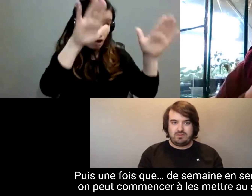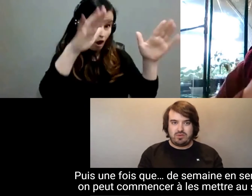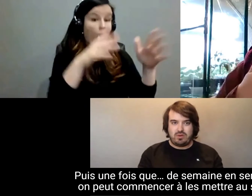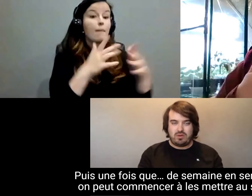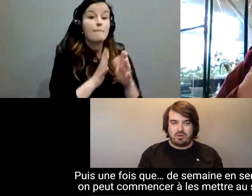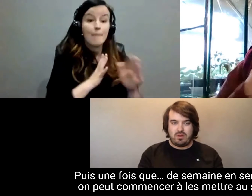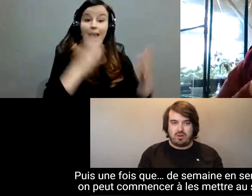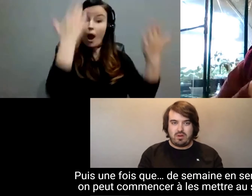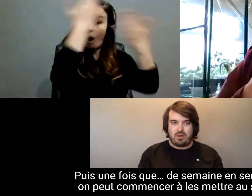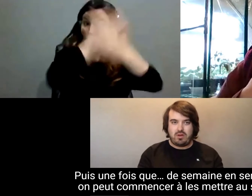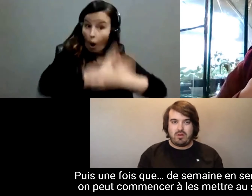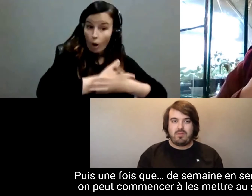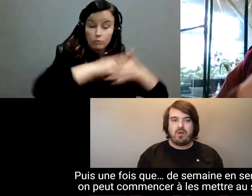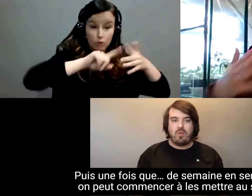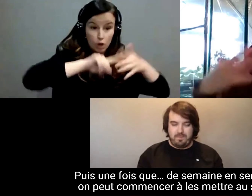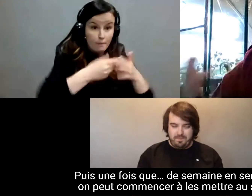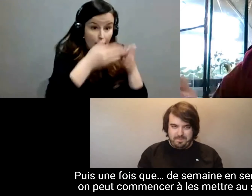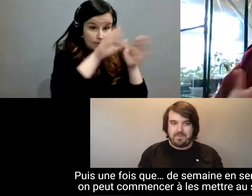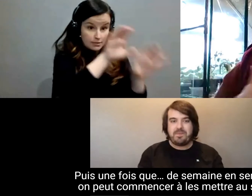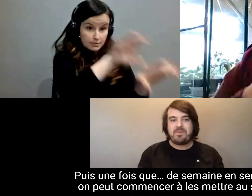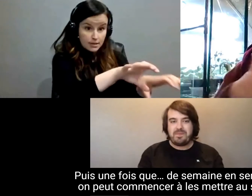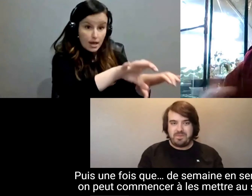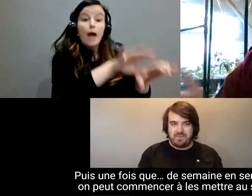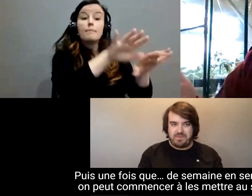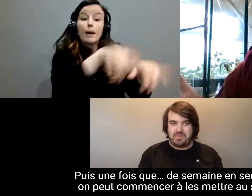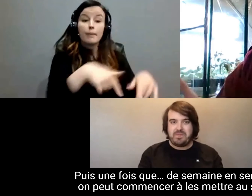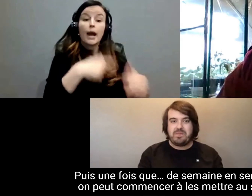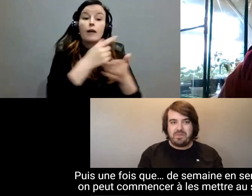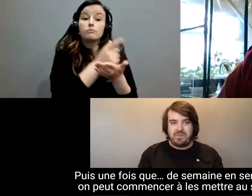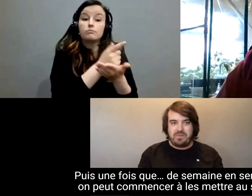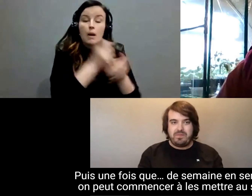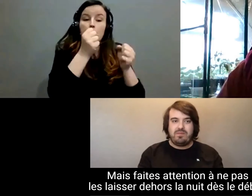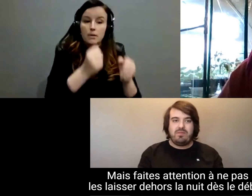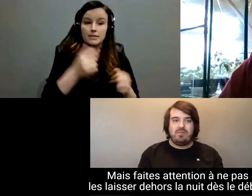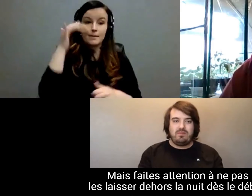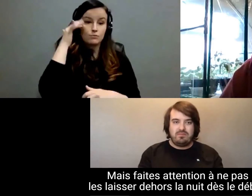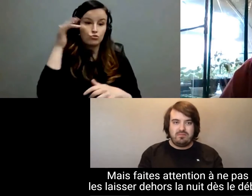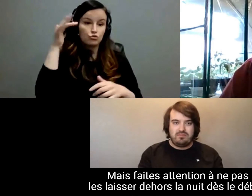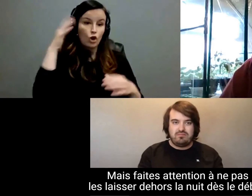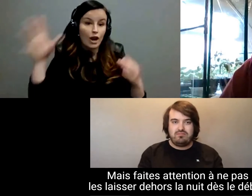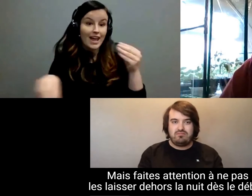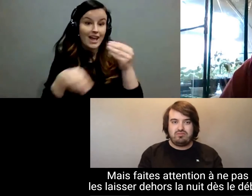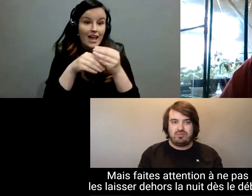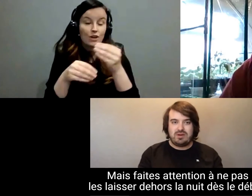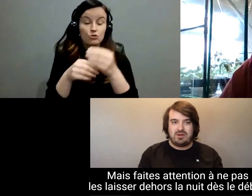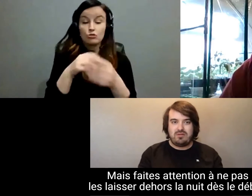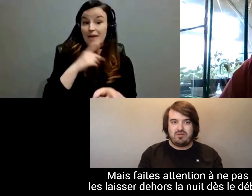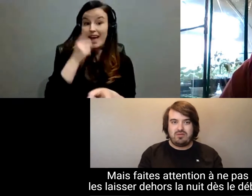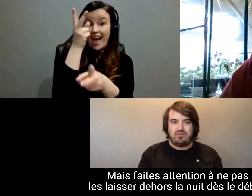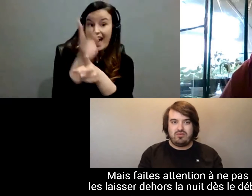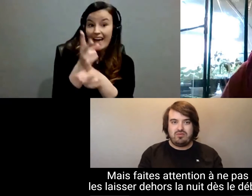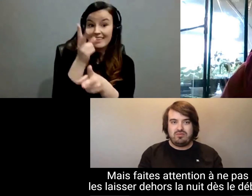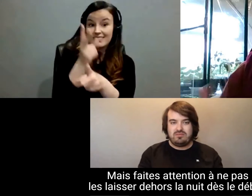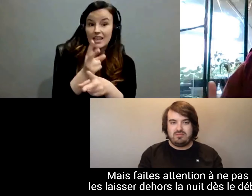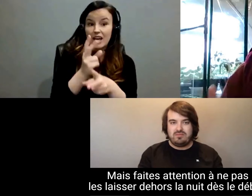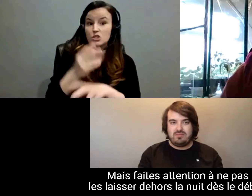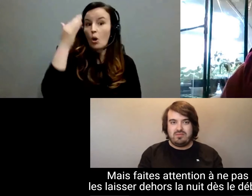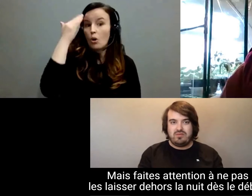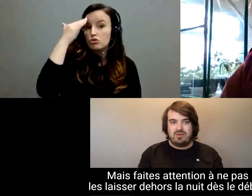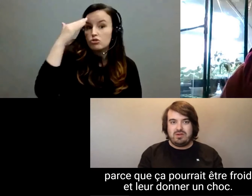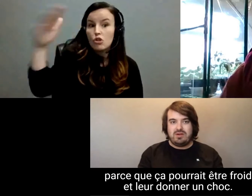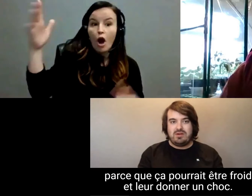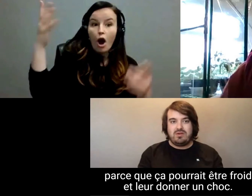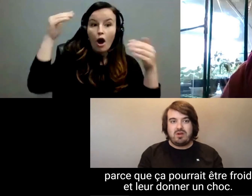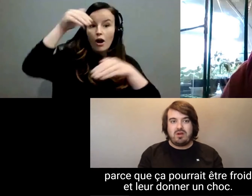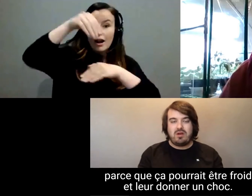Puis, une fois que de semaine en semaine, on peut commencer à les mettre au soleil. Mais faites attention à ne pas les laisser dehors la nuit dès le